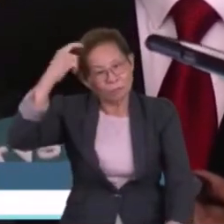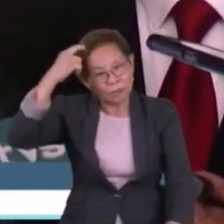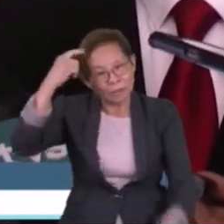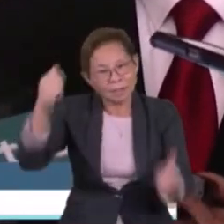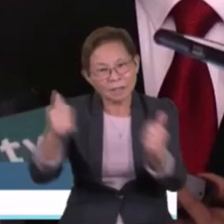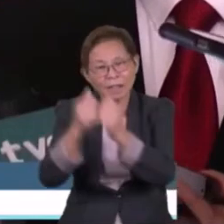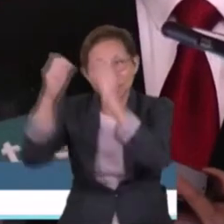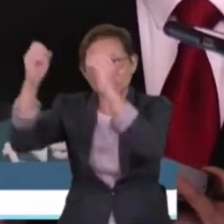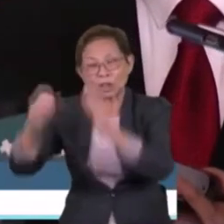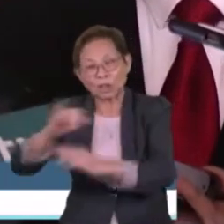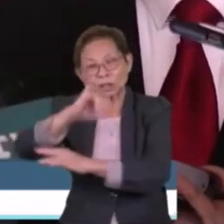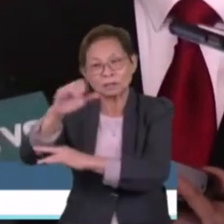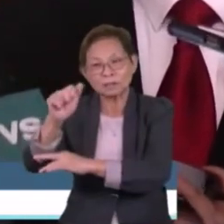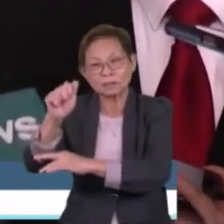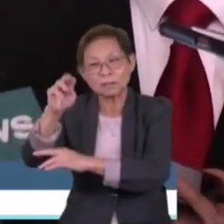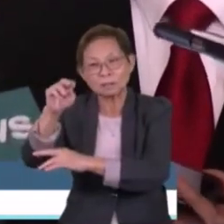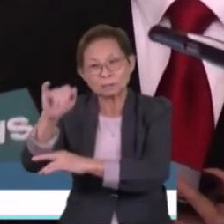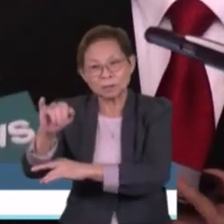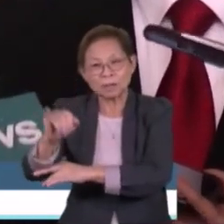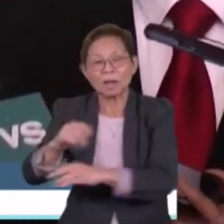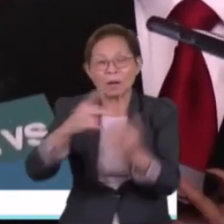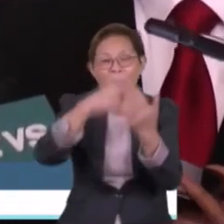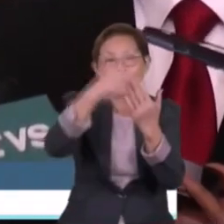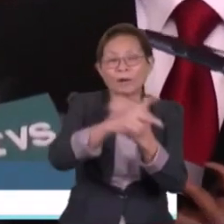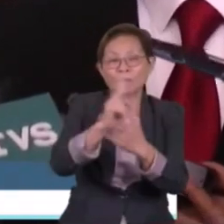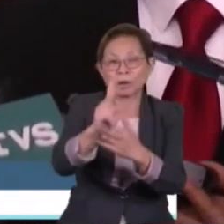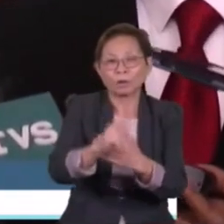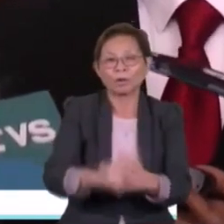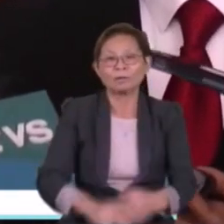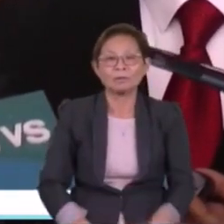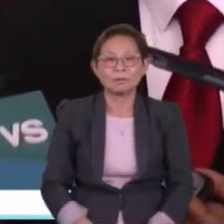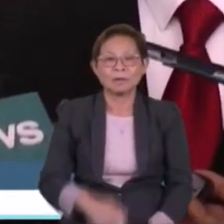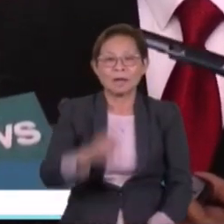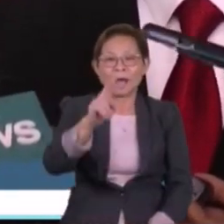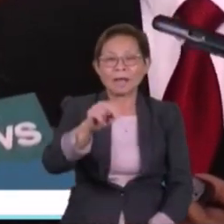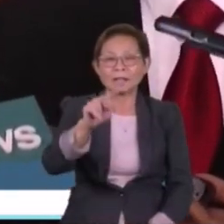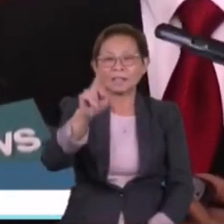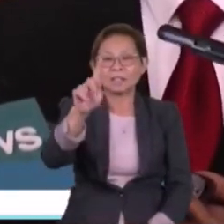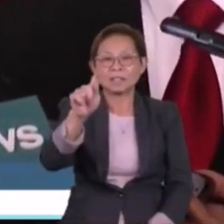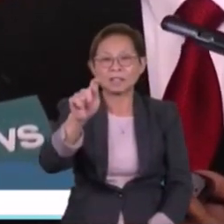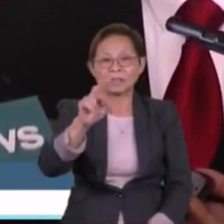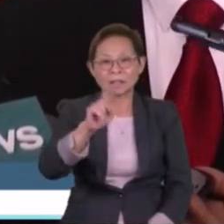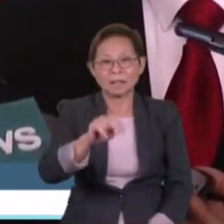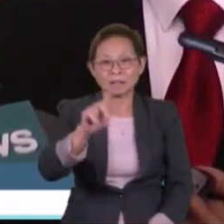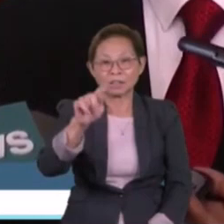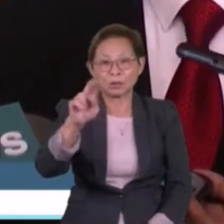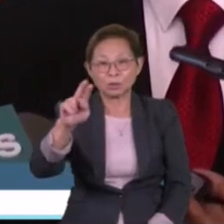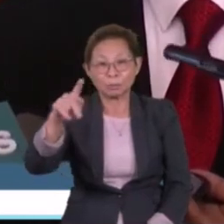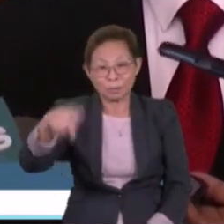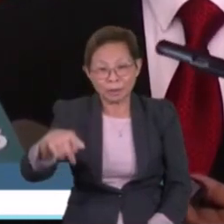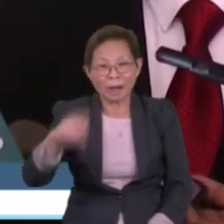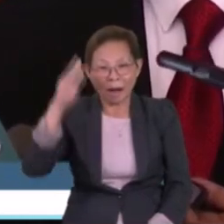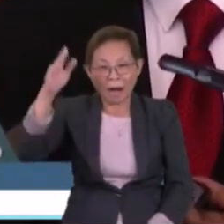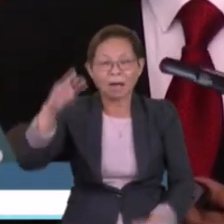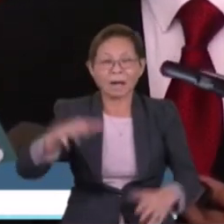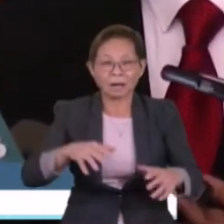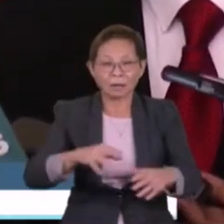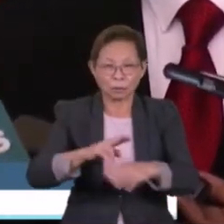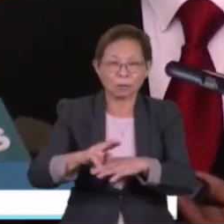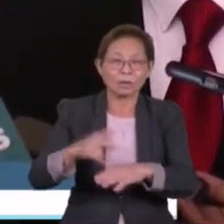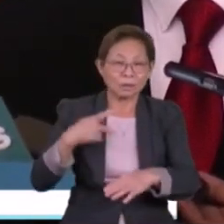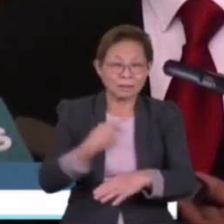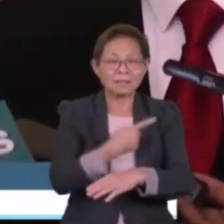dengan Cikgu Jasni ini adalah program kedua dan Kongres sentiasa menyambut agenda-agenda di peringkat Kementerian Pendidikan Malaysia. Dan kita akan sentiasa